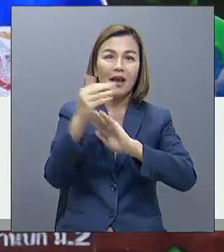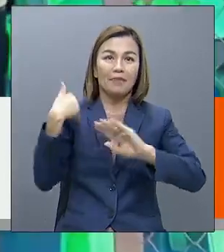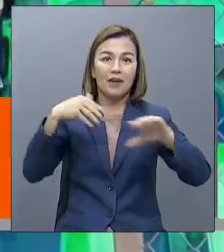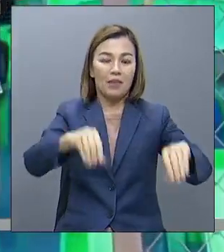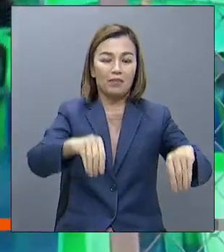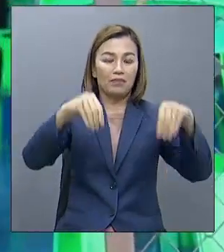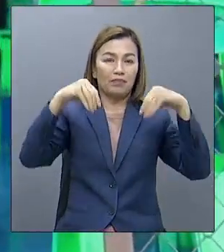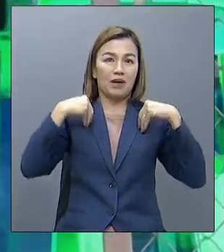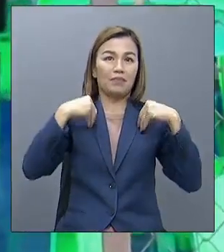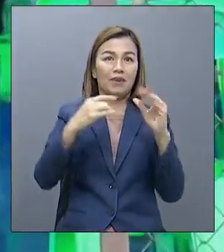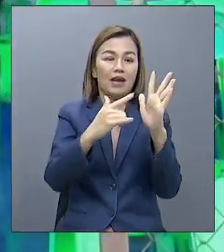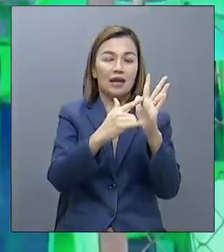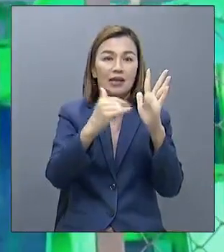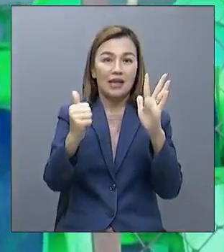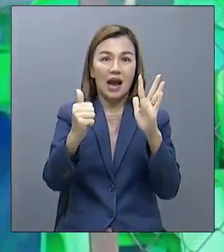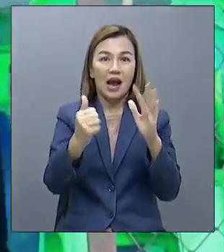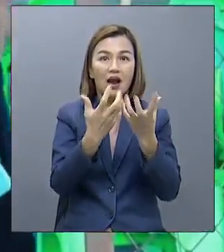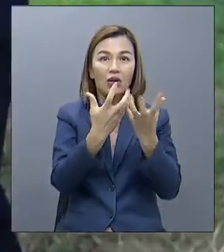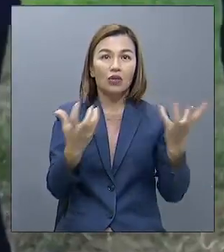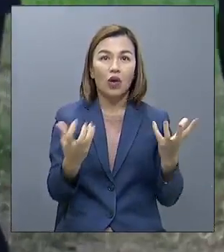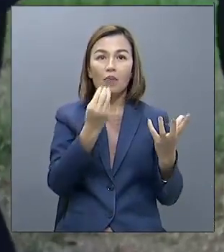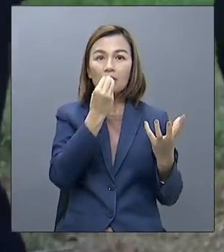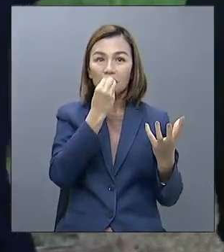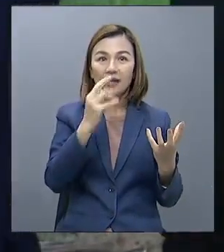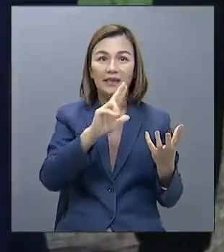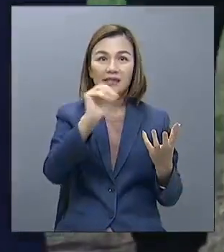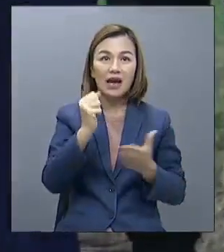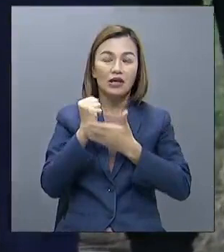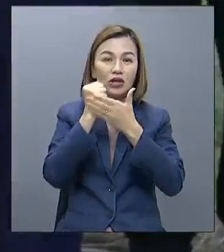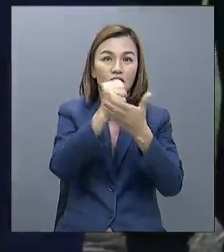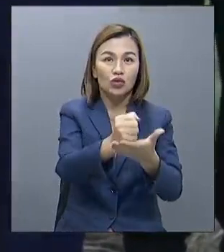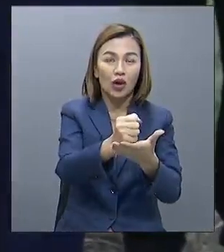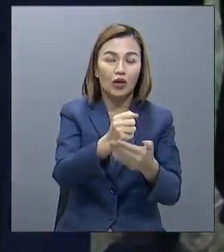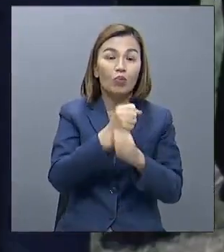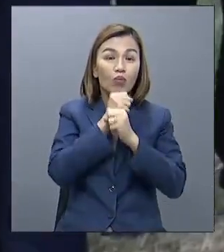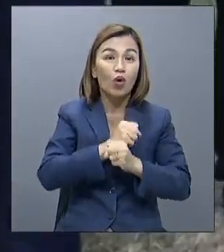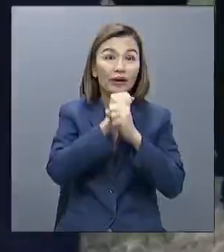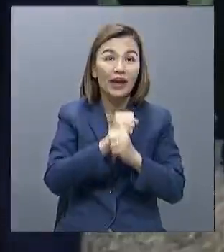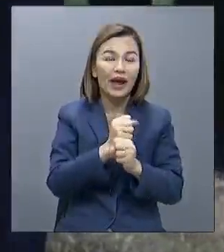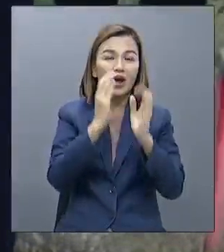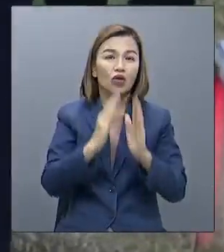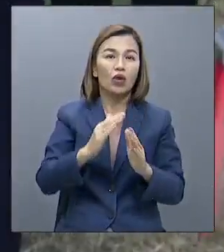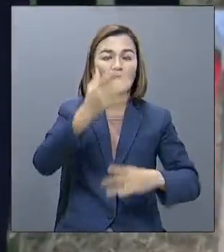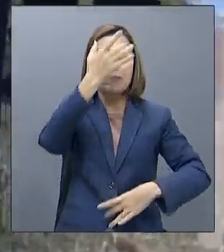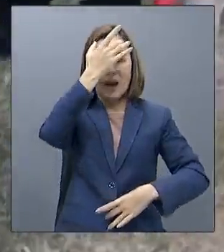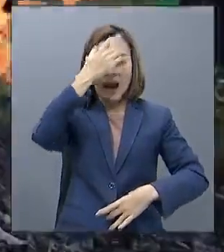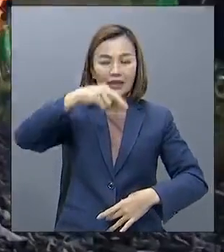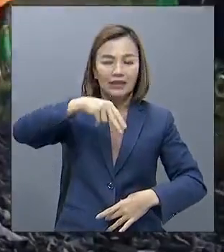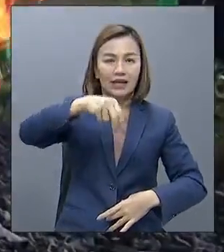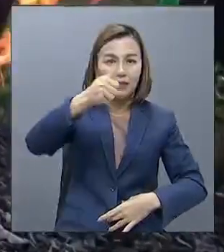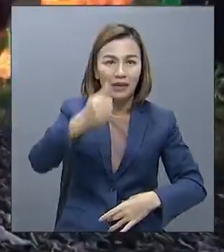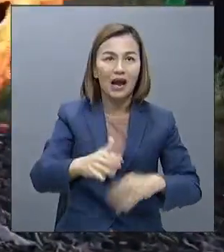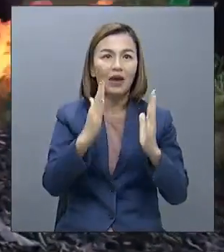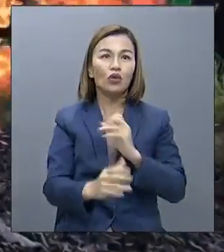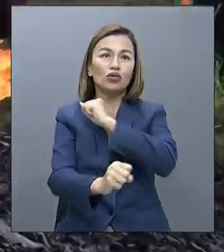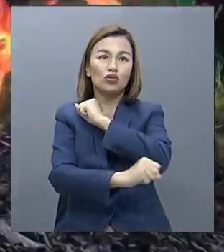าวยารักษาโรคเครื่องอุปโภคบริโภคให้กับผู้สูงอายุผู้ป่วยติดเตียงผู้พิการที่มีฐานะยากจนขาดแ